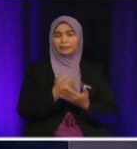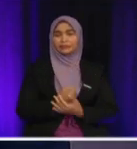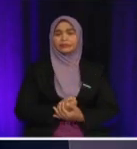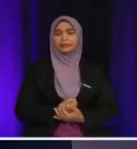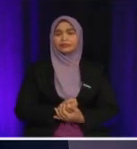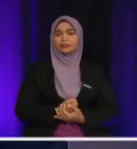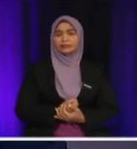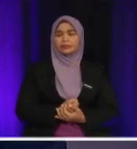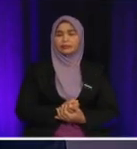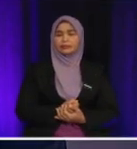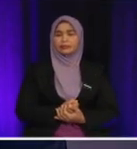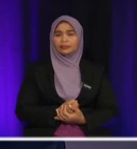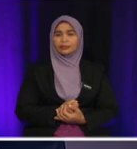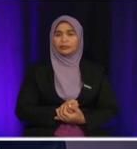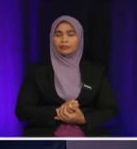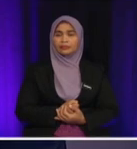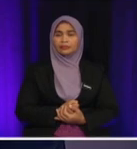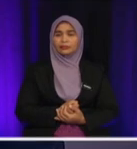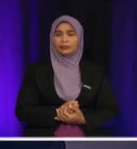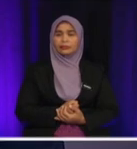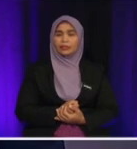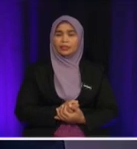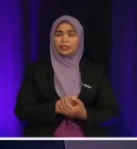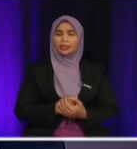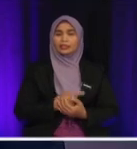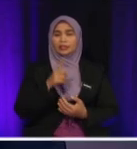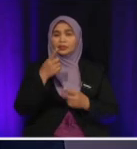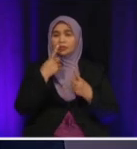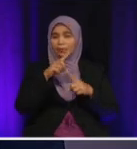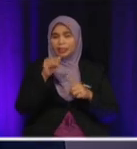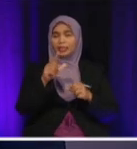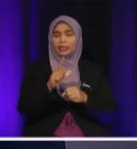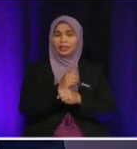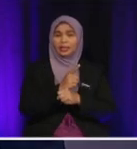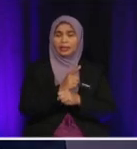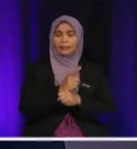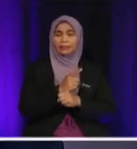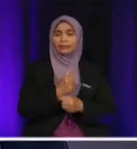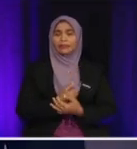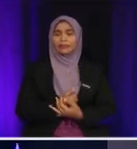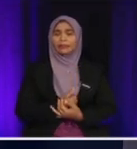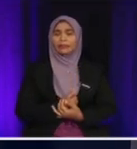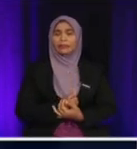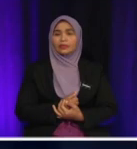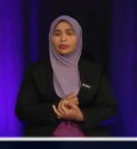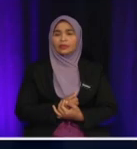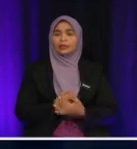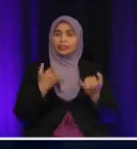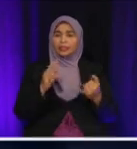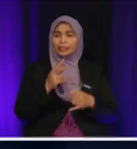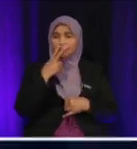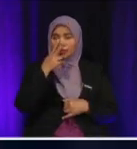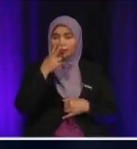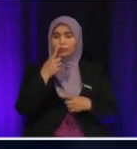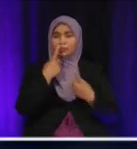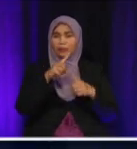terhadap orang yang baik akhlaknya. Terima kasih Hakimi. Okey, satu jawapan yang lengkap dan cantik dan menarik. Okey, sekarang kita nak tengok jawapan kepada